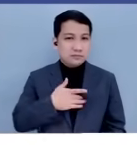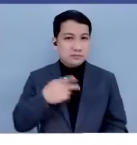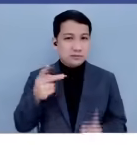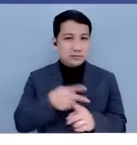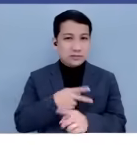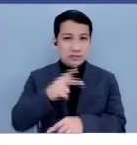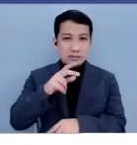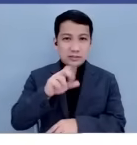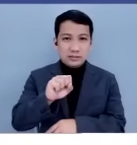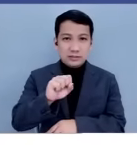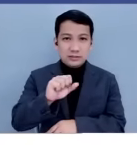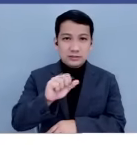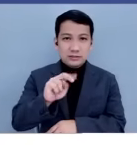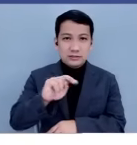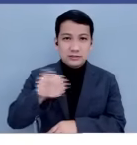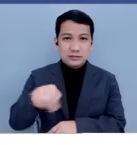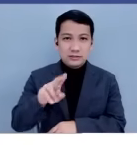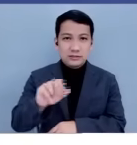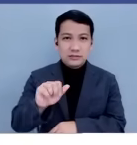talagang